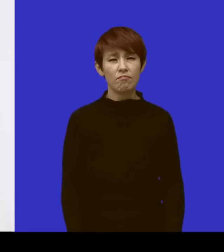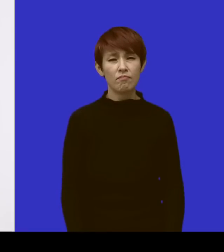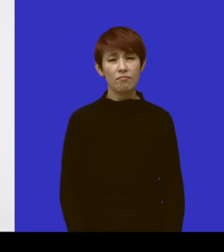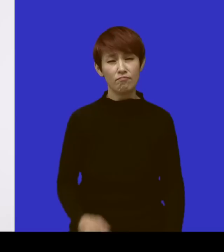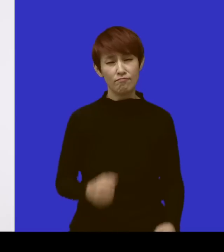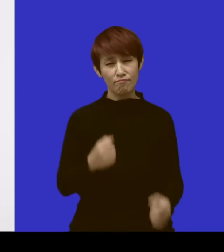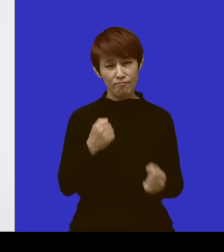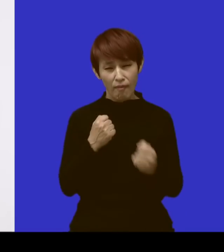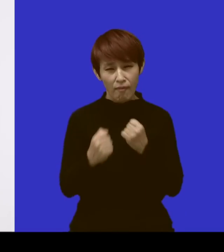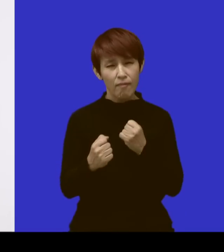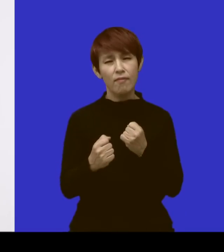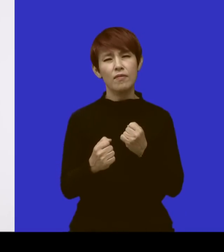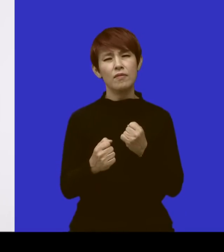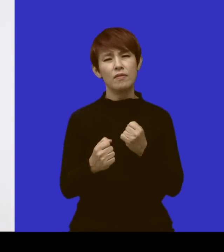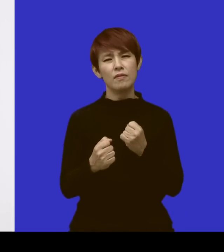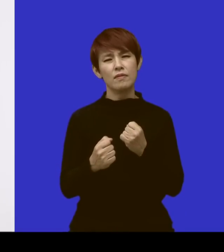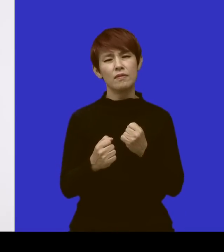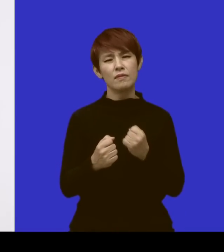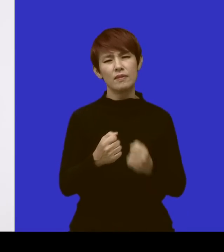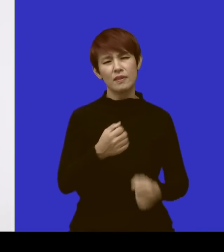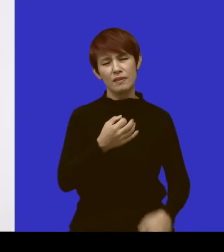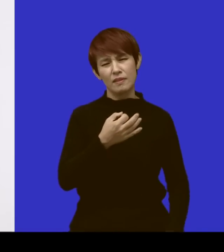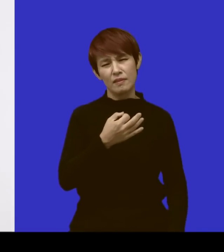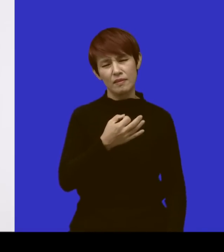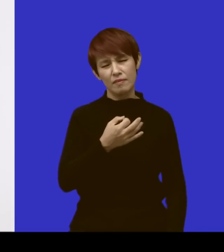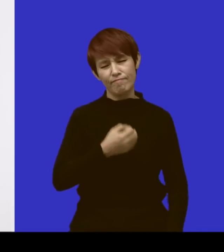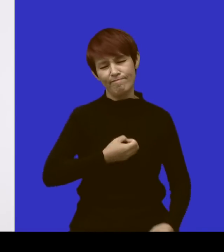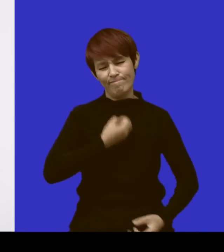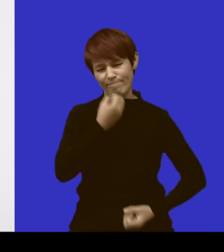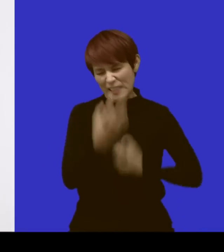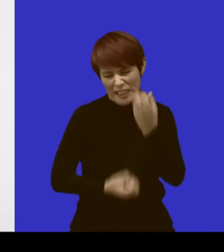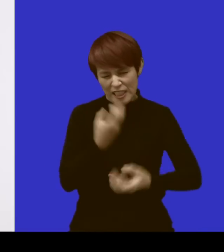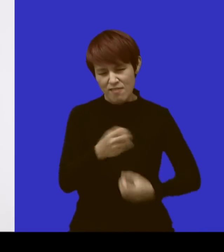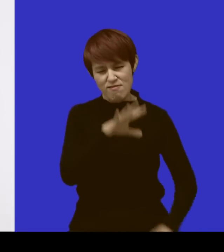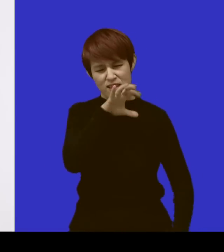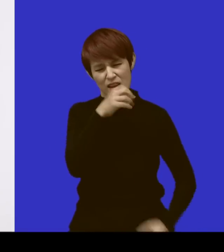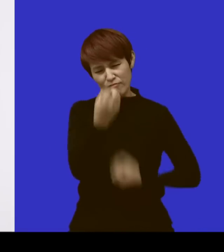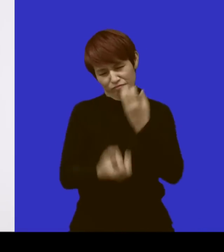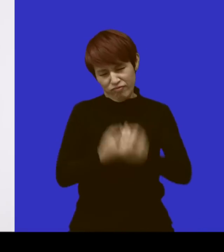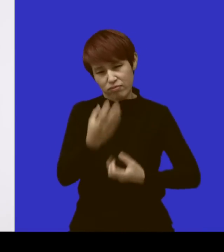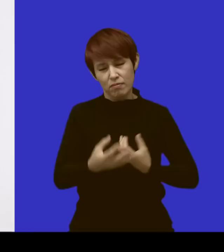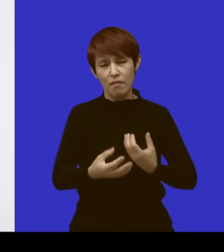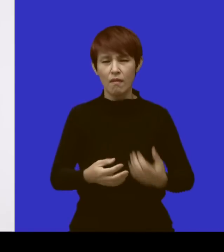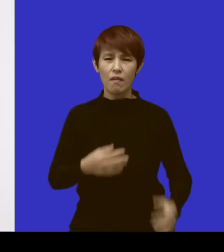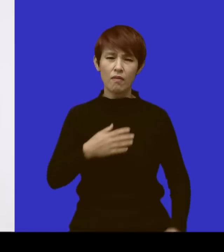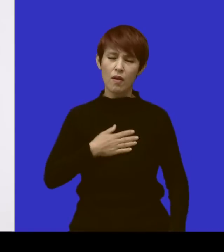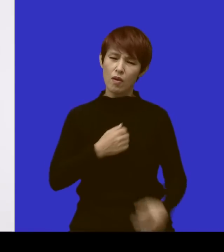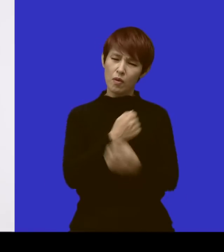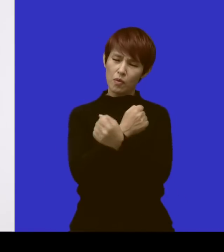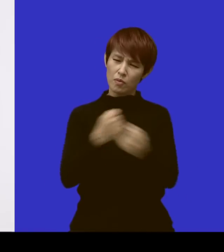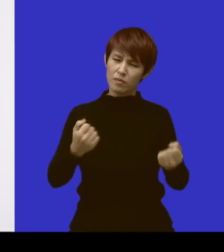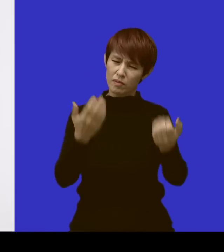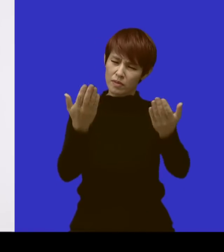있더라고요. 용서받을 수 있을까? 내가 용서받는다고 해도